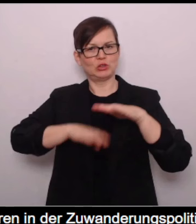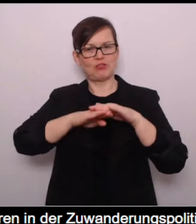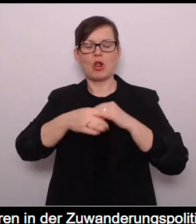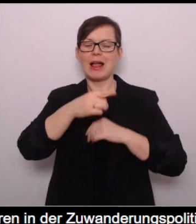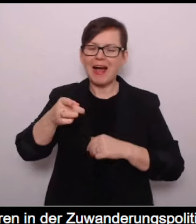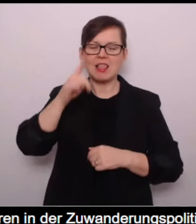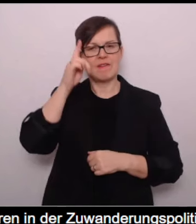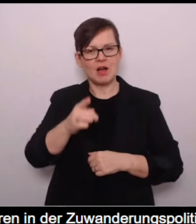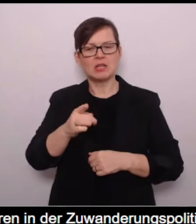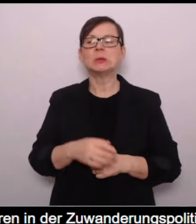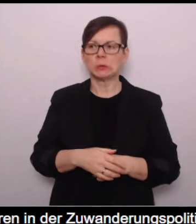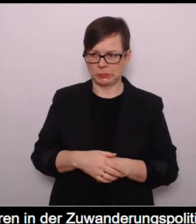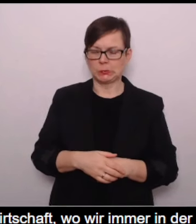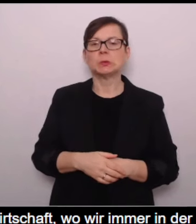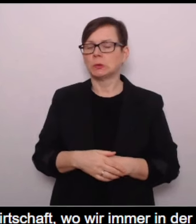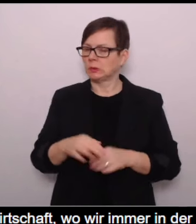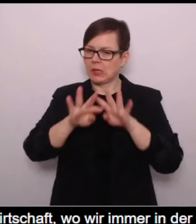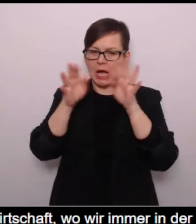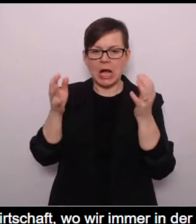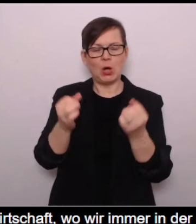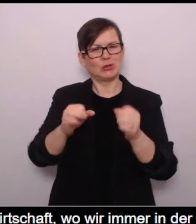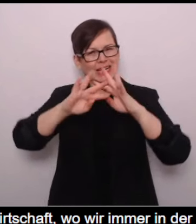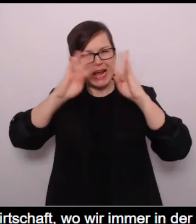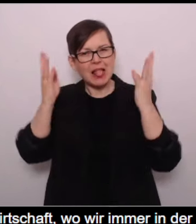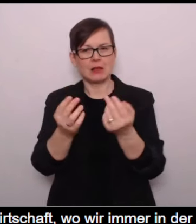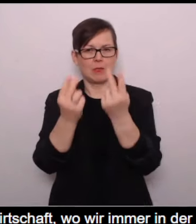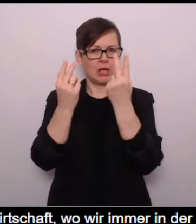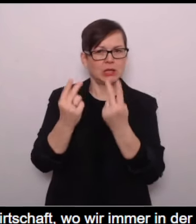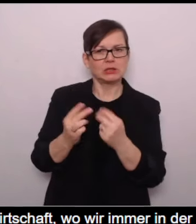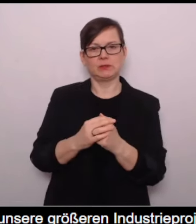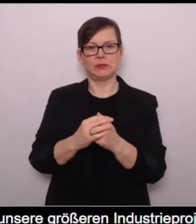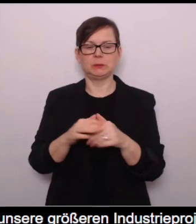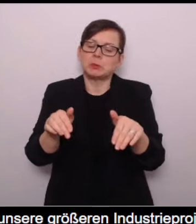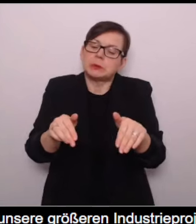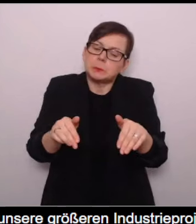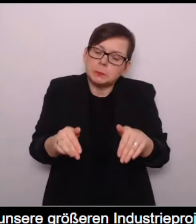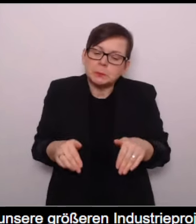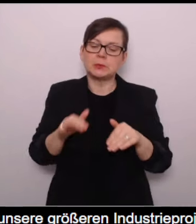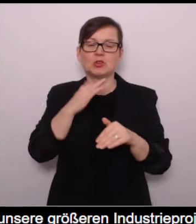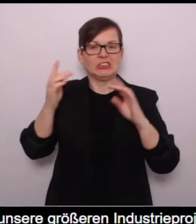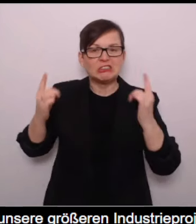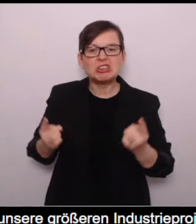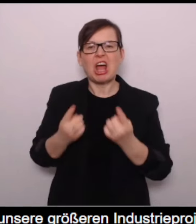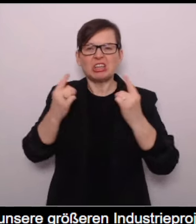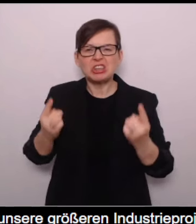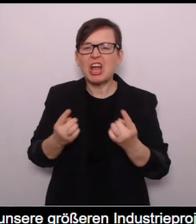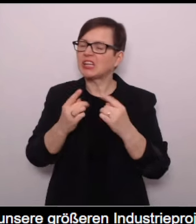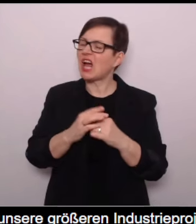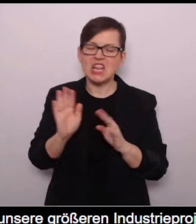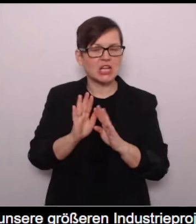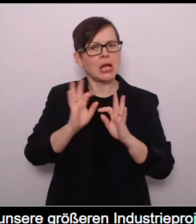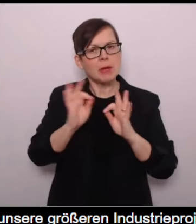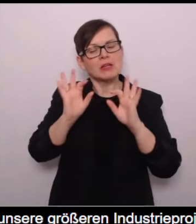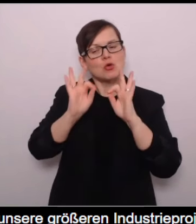Verantwortungsbewusstsein des gesamten Kabinetts. Jeder und jede war sich bewusst, dass es im Sinne des großen Ganzen darum geht, sich